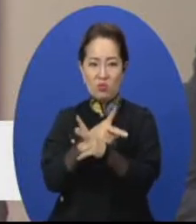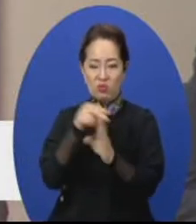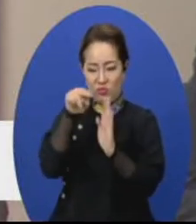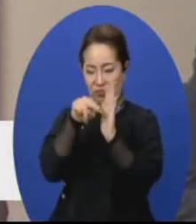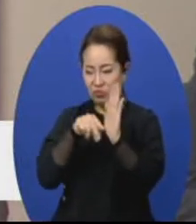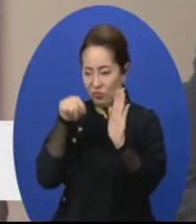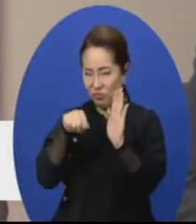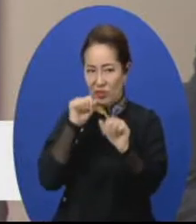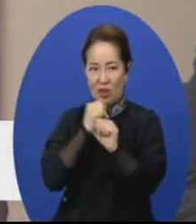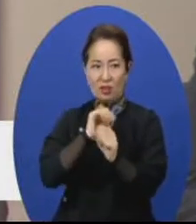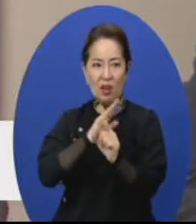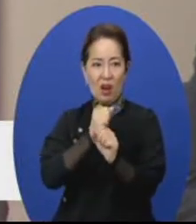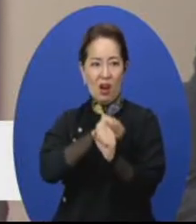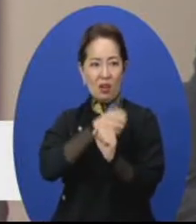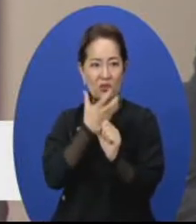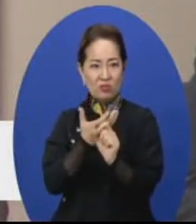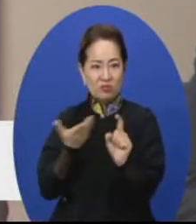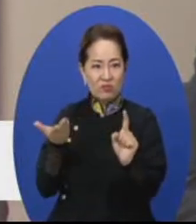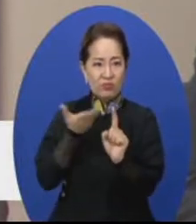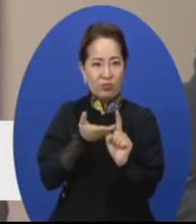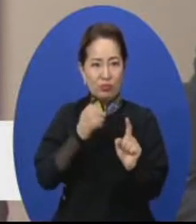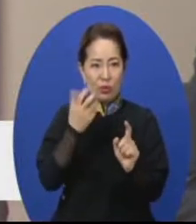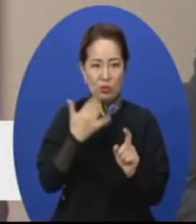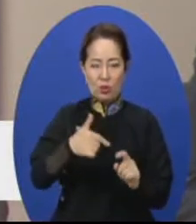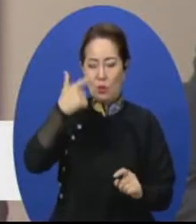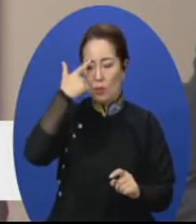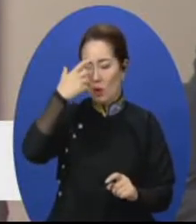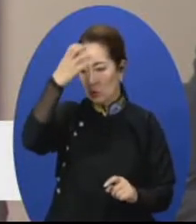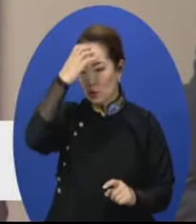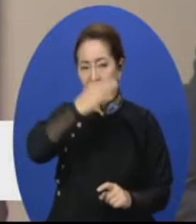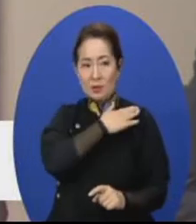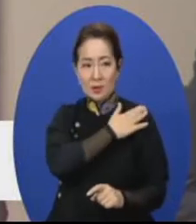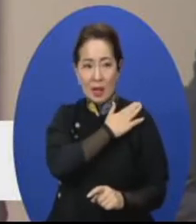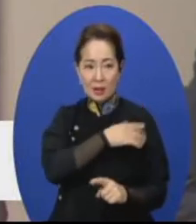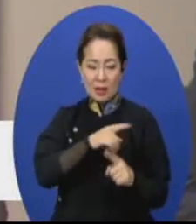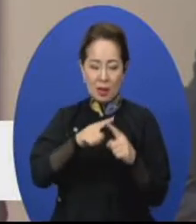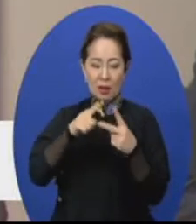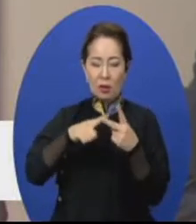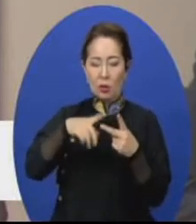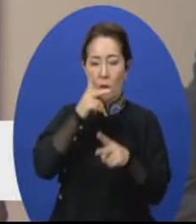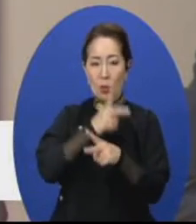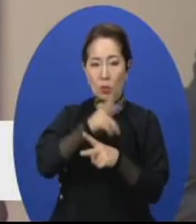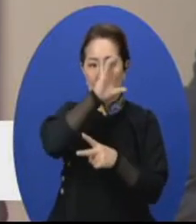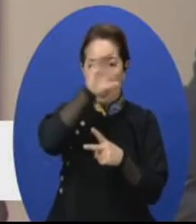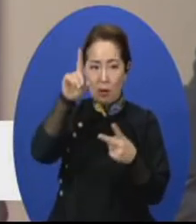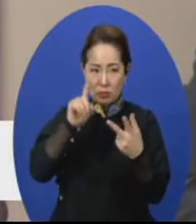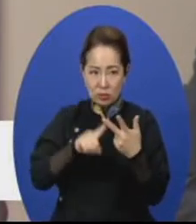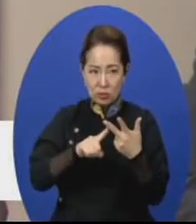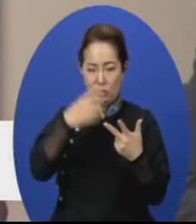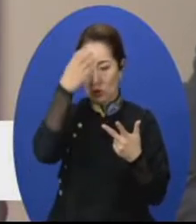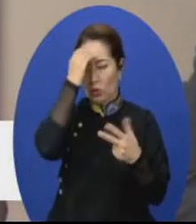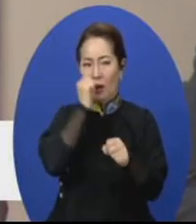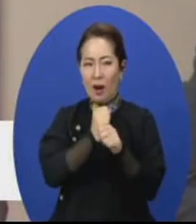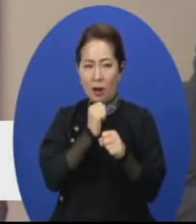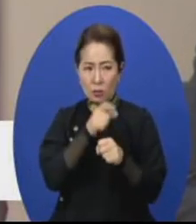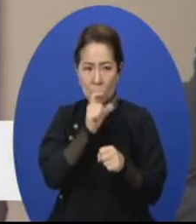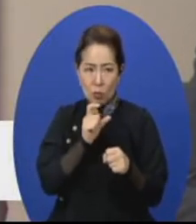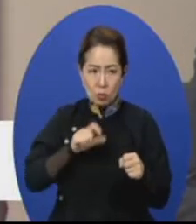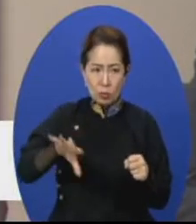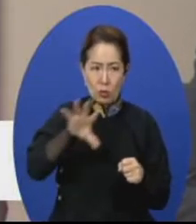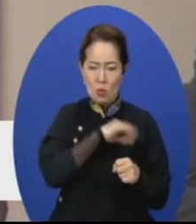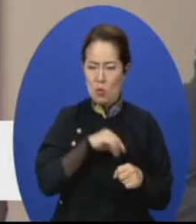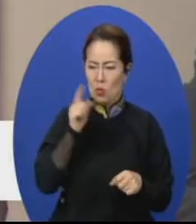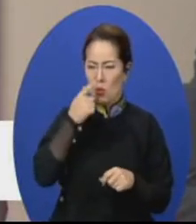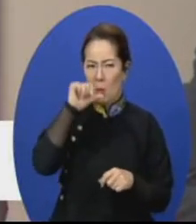ёстой. Монгол төрийн цагдаа, Монголын хууль хяналтын байгууллагын ажилтнууд, төрийн албан хаагч нар хин нэгэн